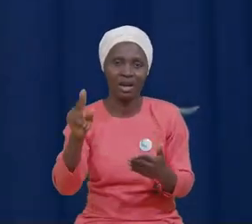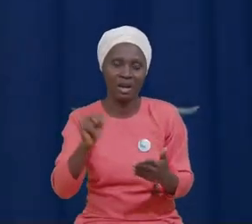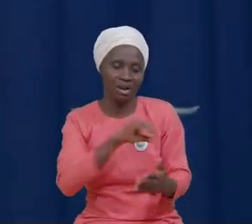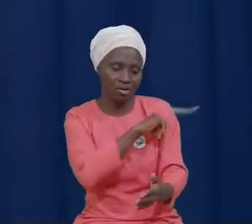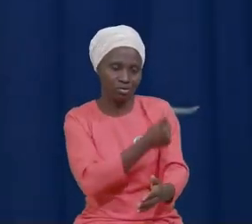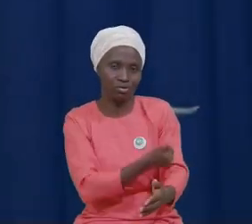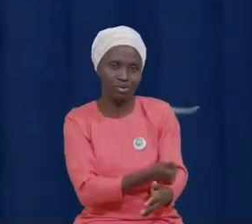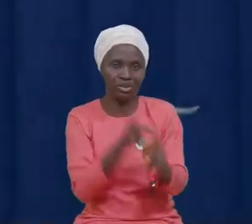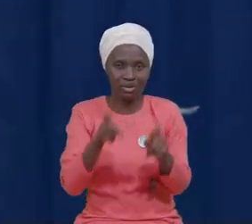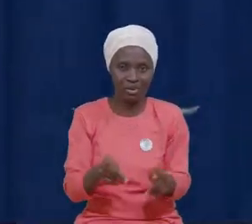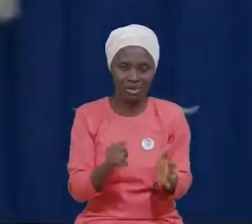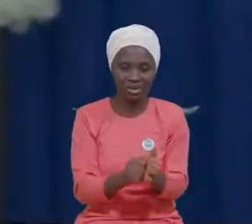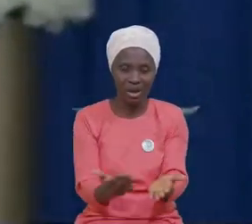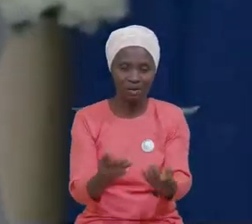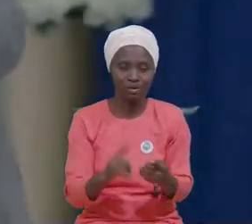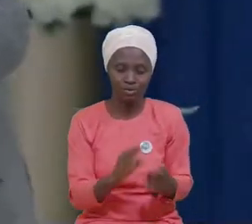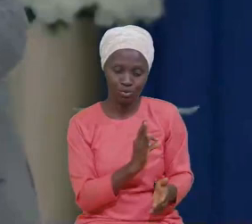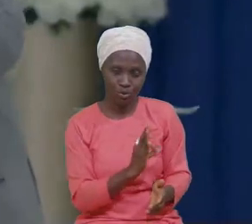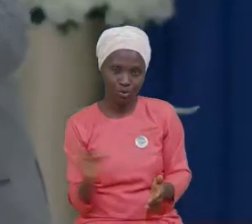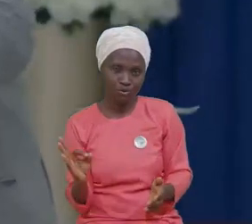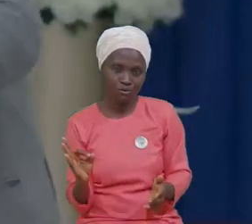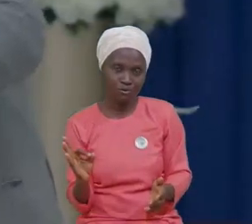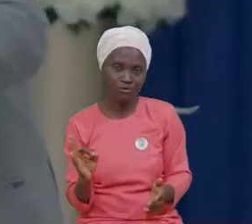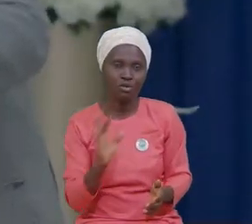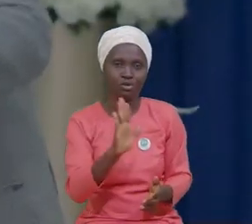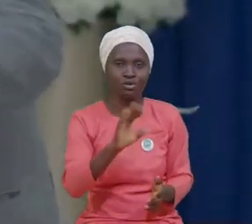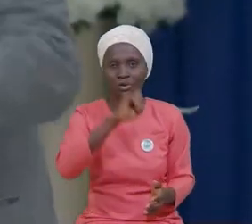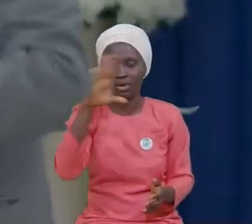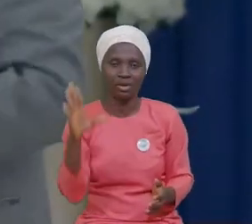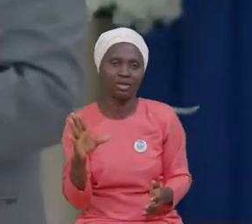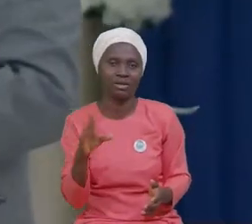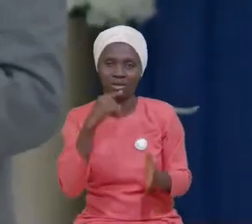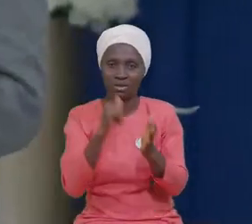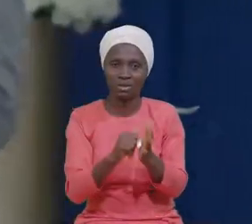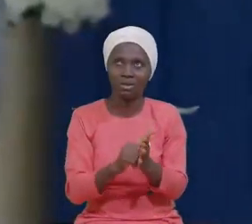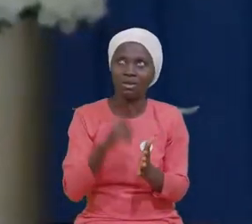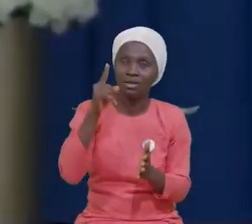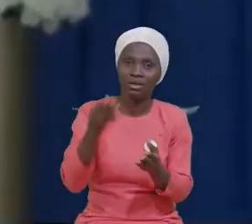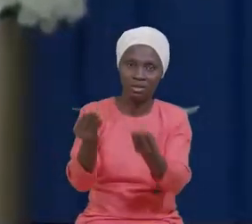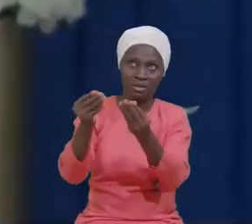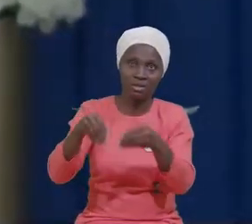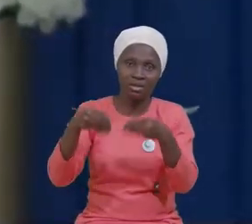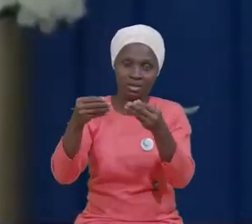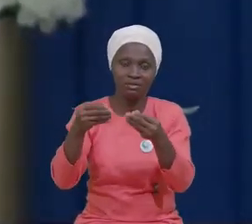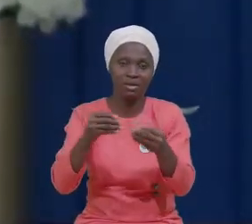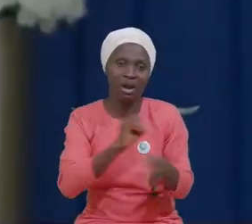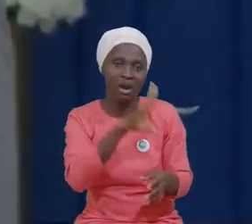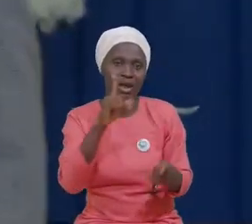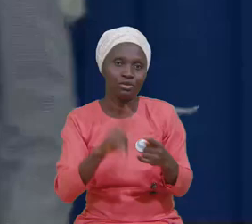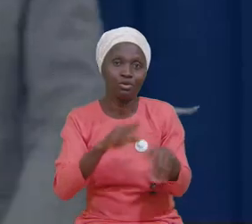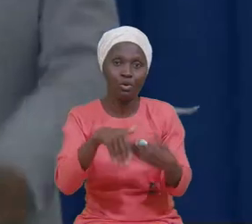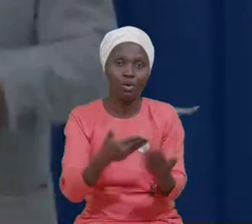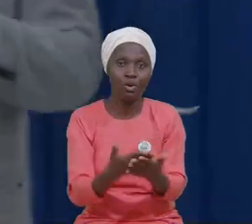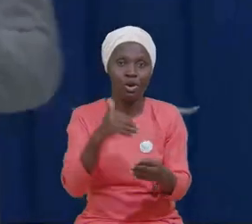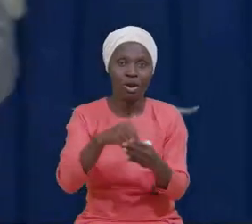autorité qui veut éteindre votre lumière. Il donne la lumière à tous, tous ceux qui sont dans la maison.